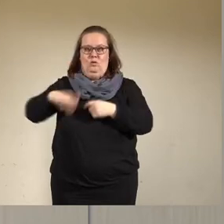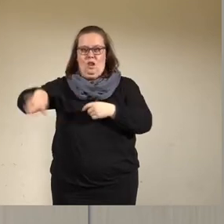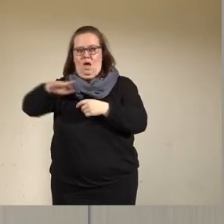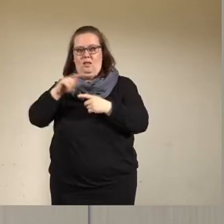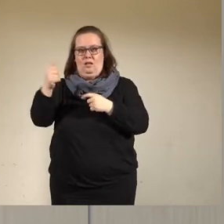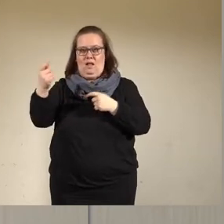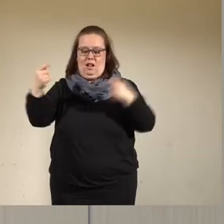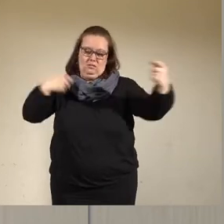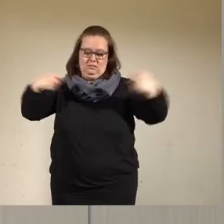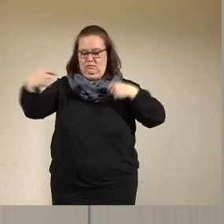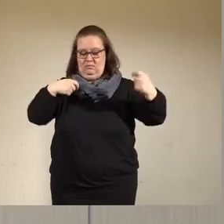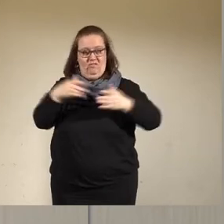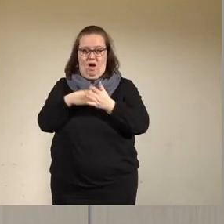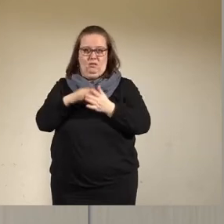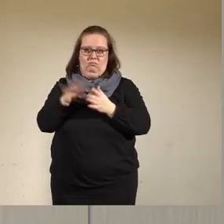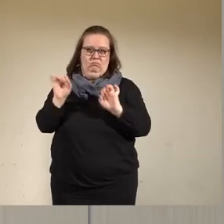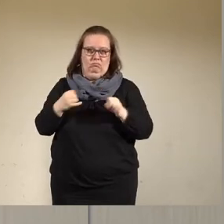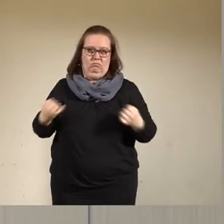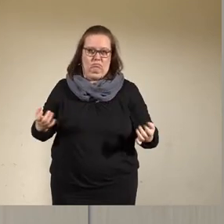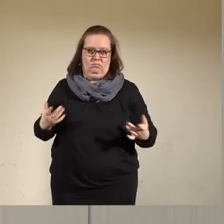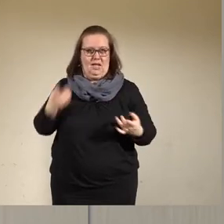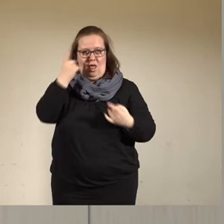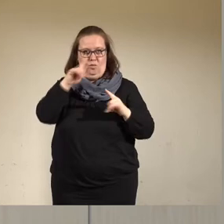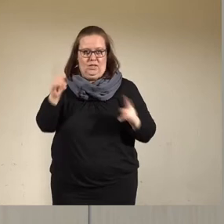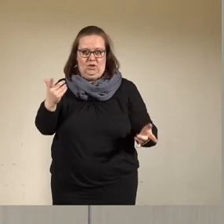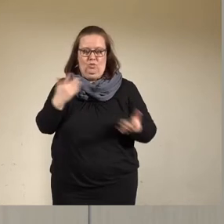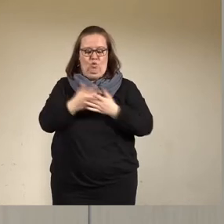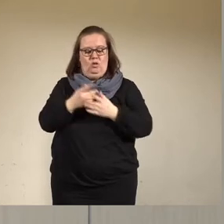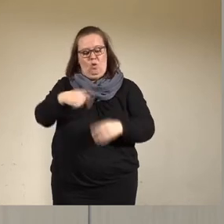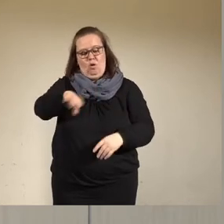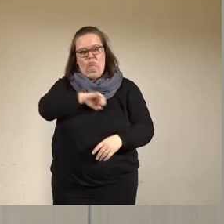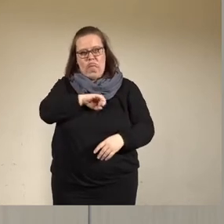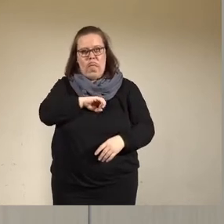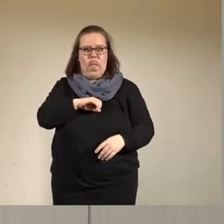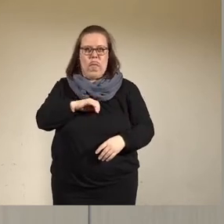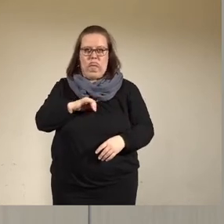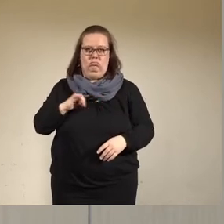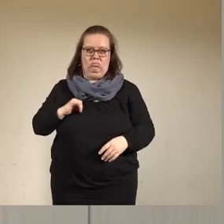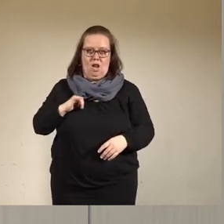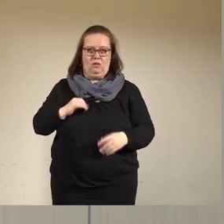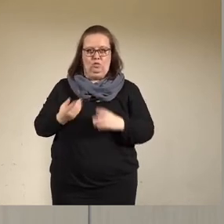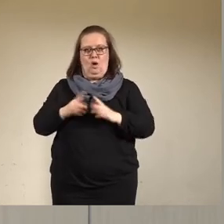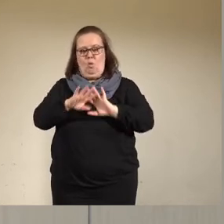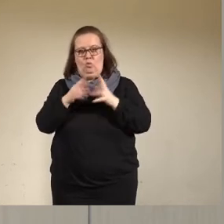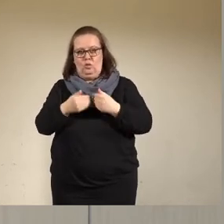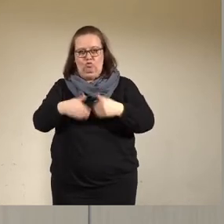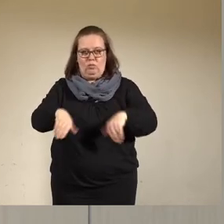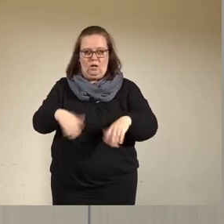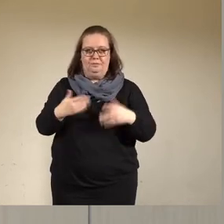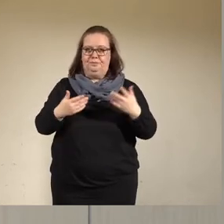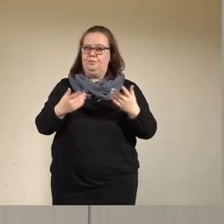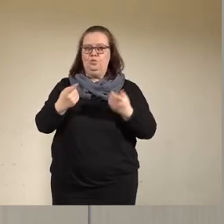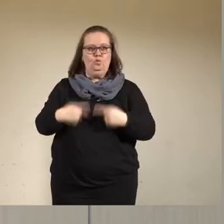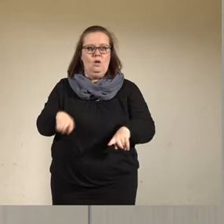Landes nicht ewig sprudeln können. Somit wird es auch zu Belastungen unserer Einnahmen kommen, vielleicht sogar zu Haushaltssperren und